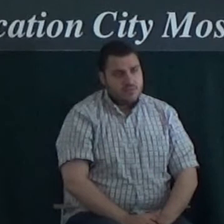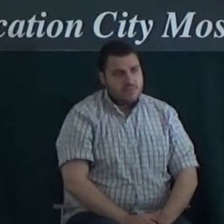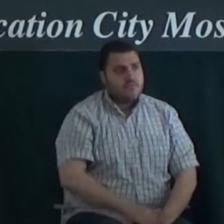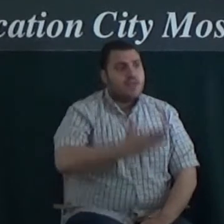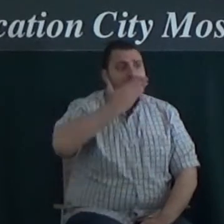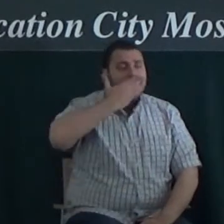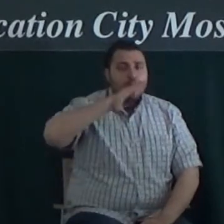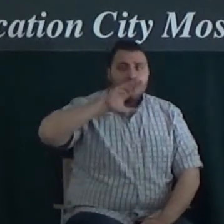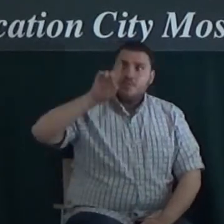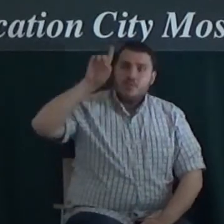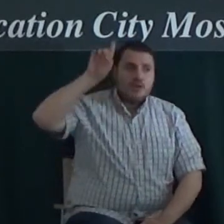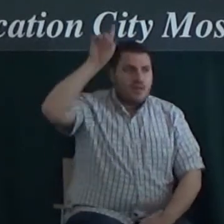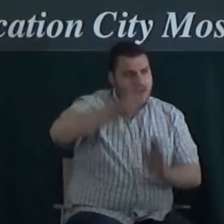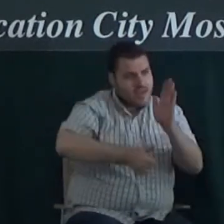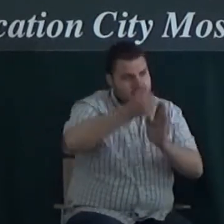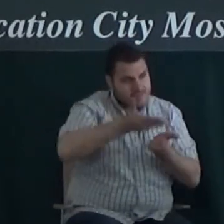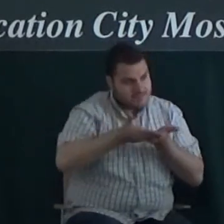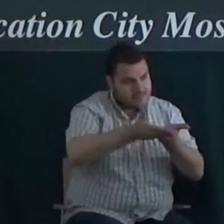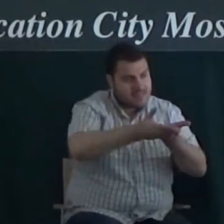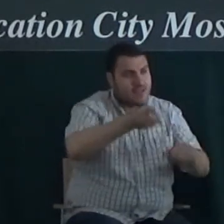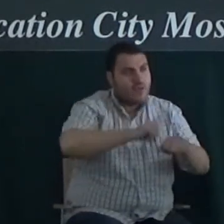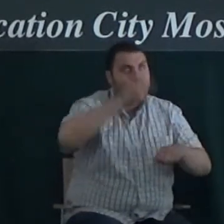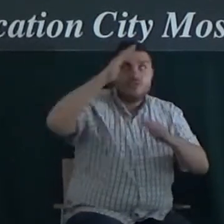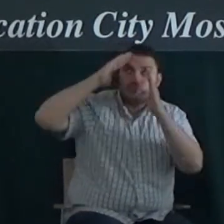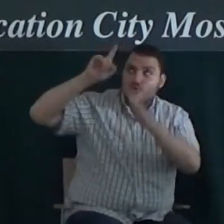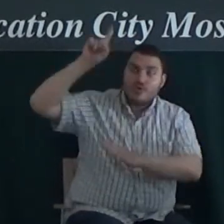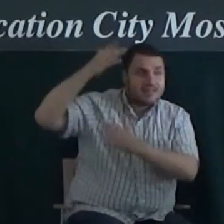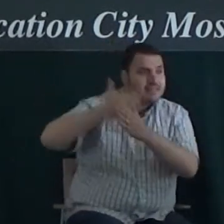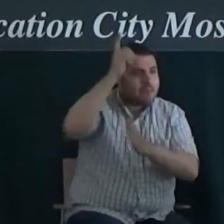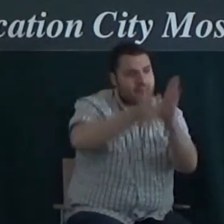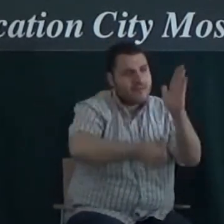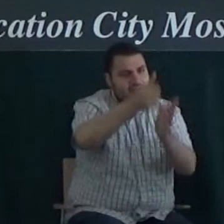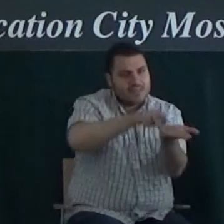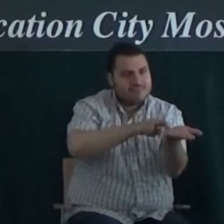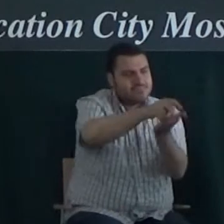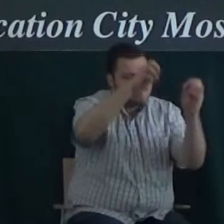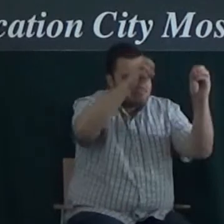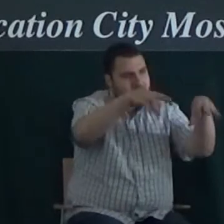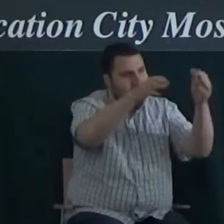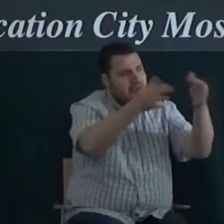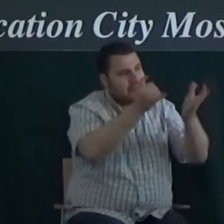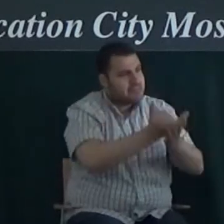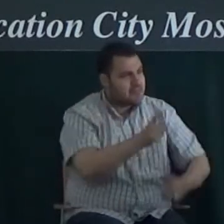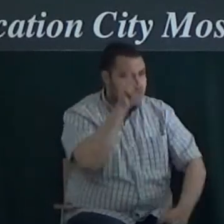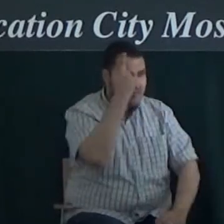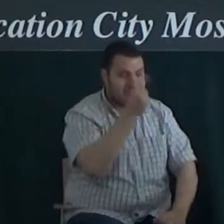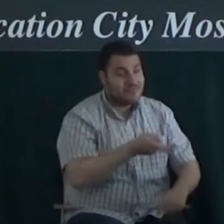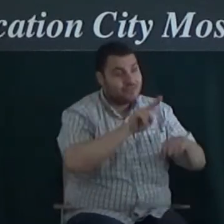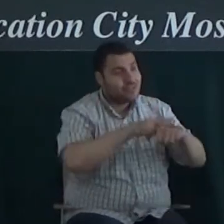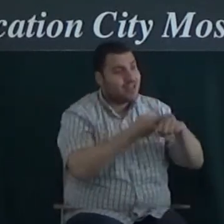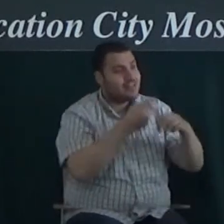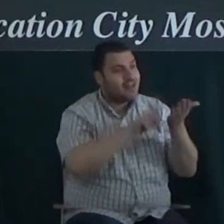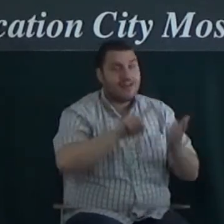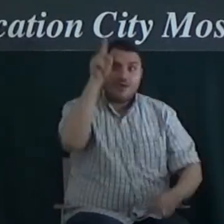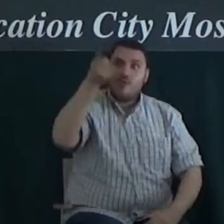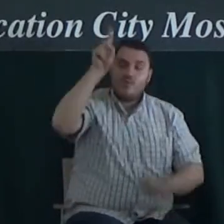الحمد لله على إحسانه، والشكر له على توفيقه وامتنانه، وأشهد أن لا إله إلا الله وحده